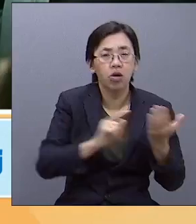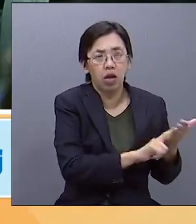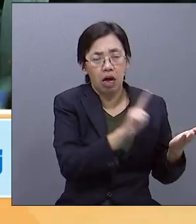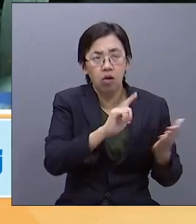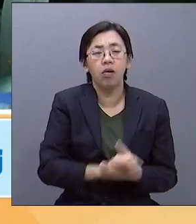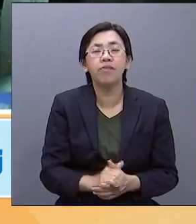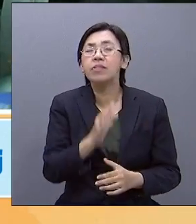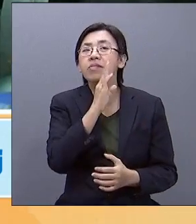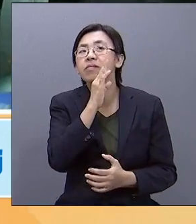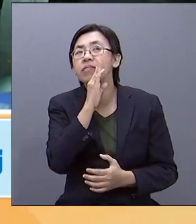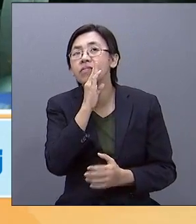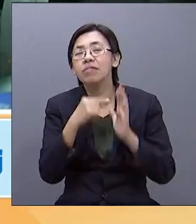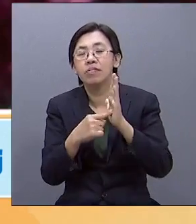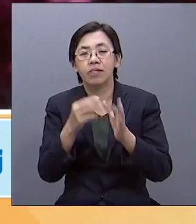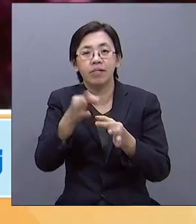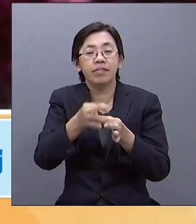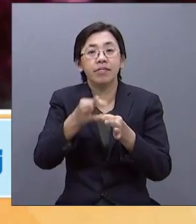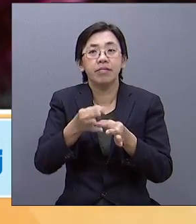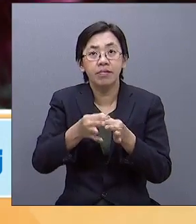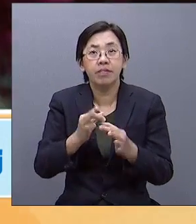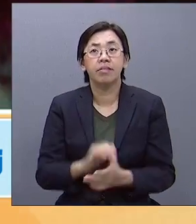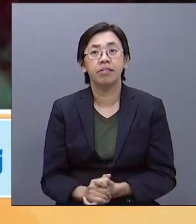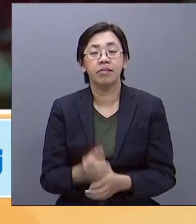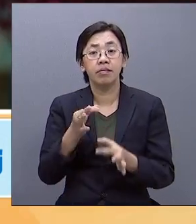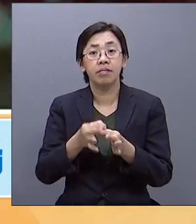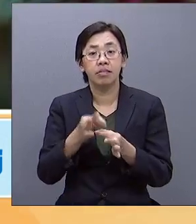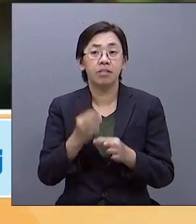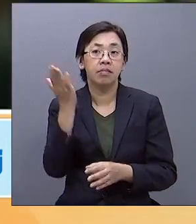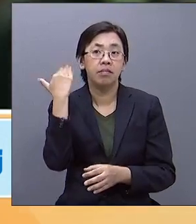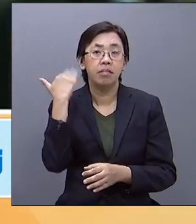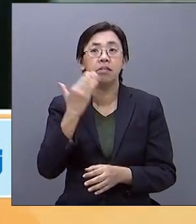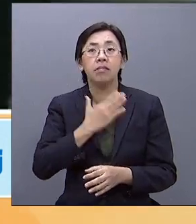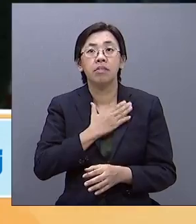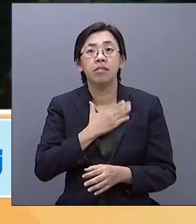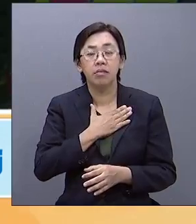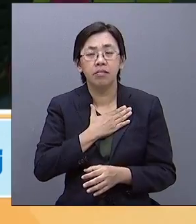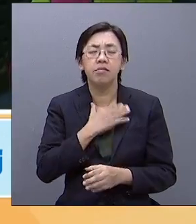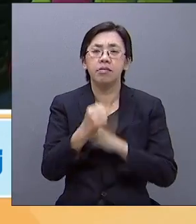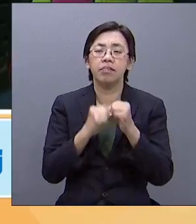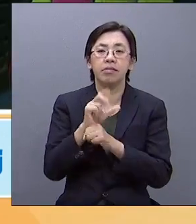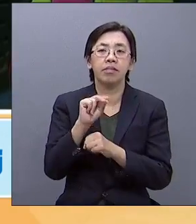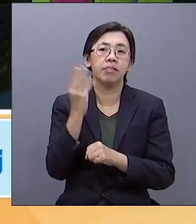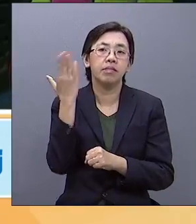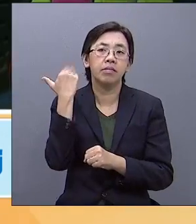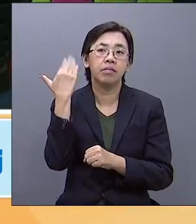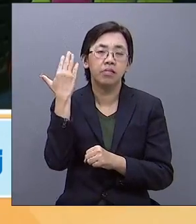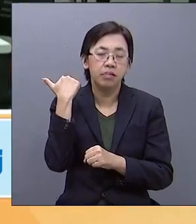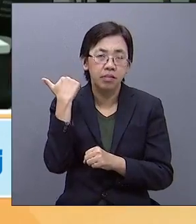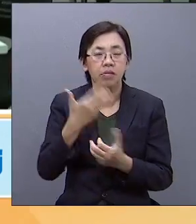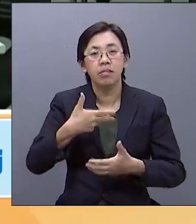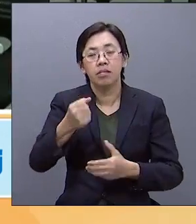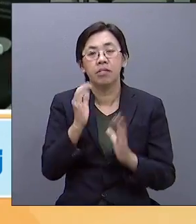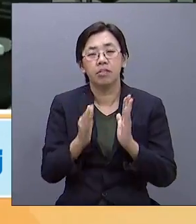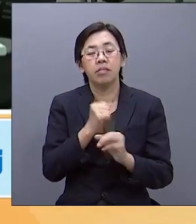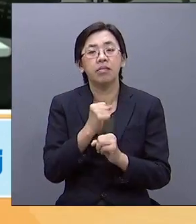ลาครับอย่างดูอย่างธนาคารแล้วกันนะครับธนาคารตอนที่สมัยผมเมื่อเกือบ30ปีที่แล้วนะครับเขาจะรับคนเนี่ยเ